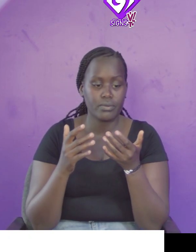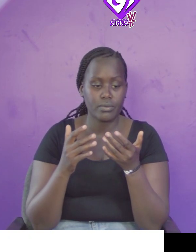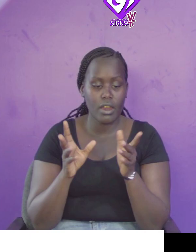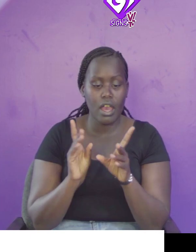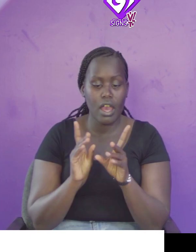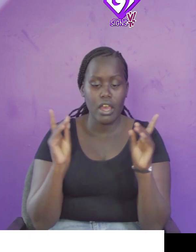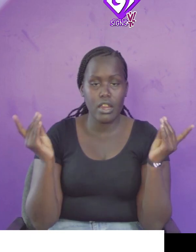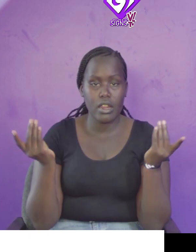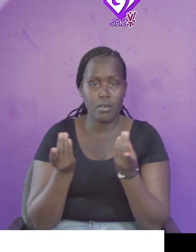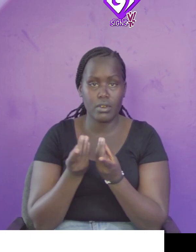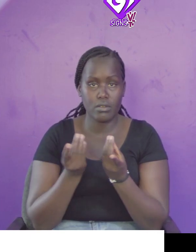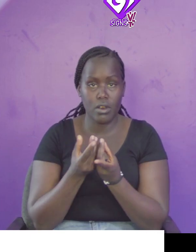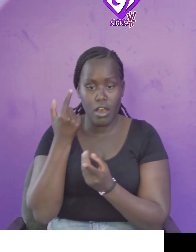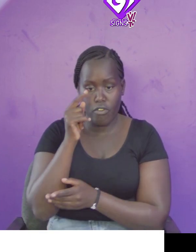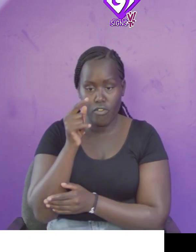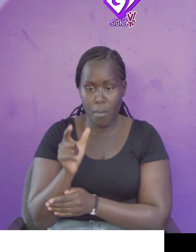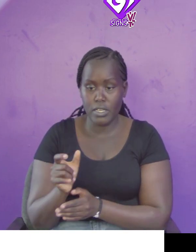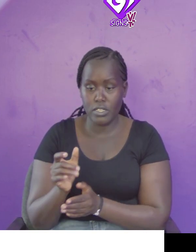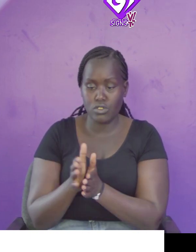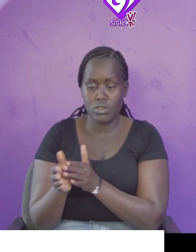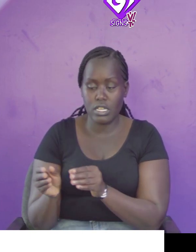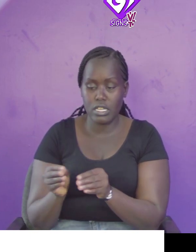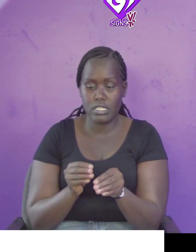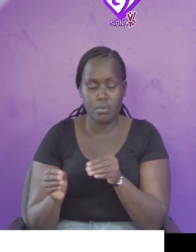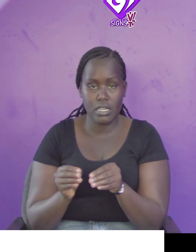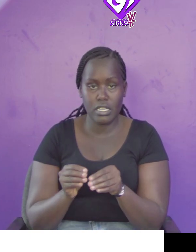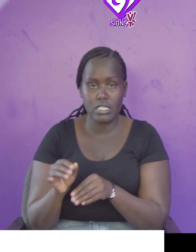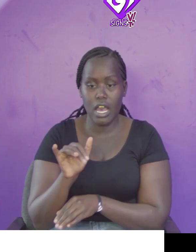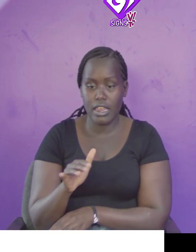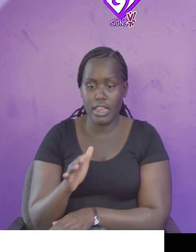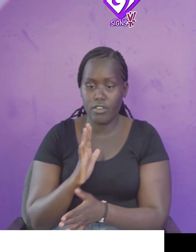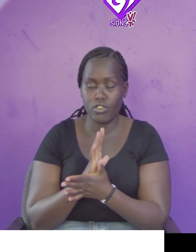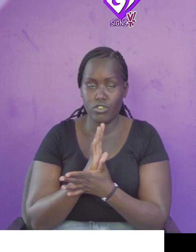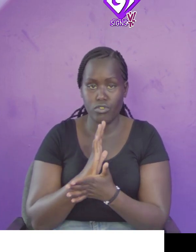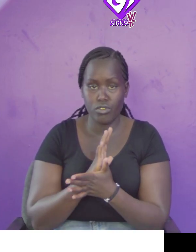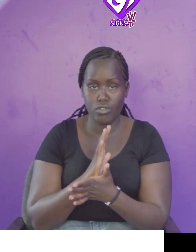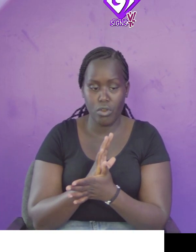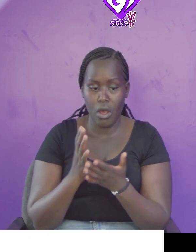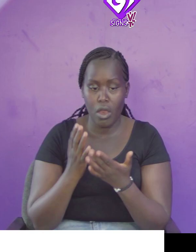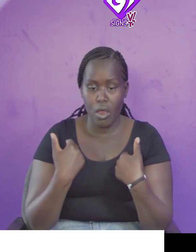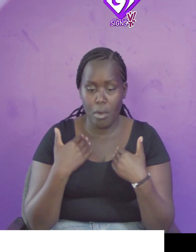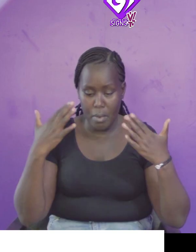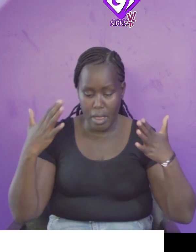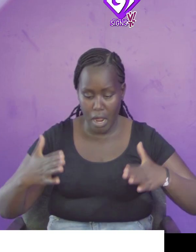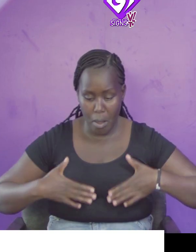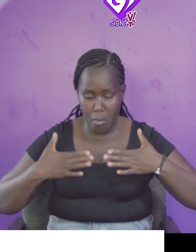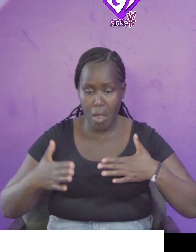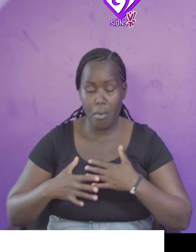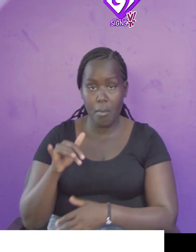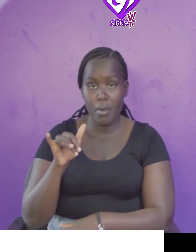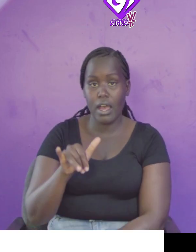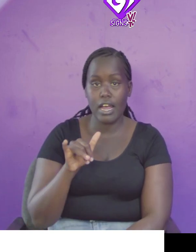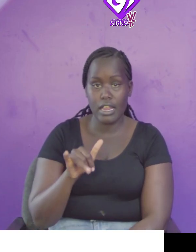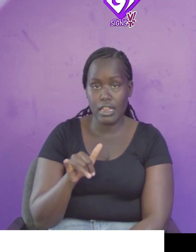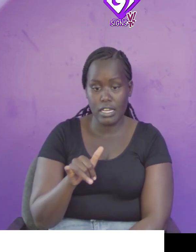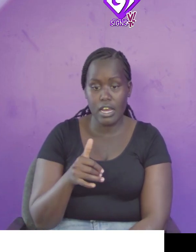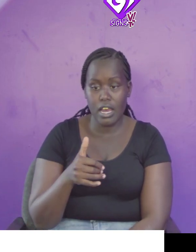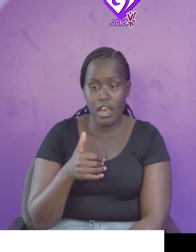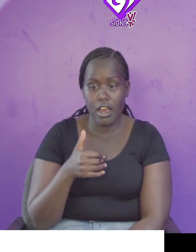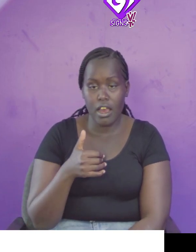department for persons with disabilities, na hiyo hakika mimi ni furaha kubwa kwangu kwamba niko na chief